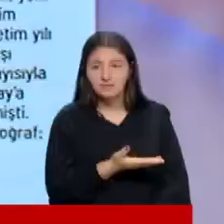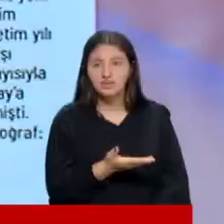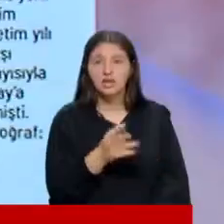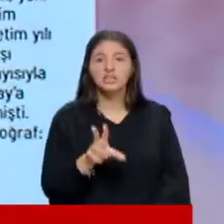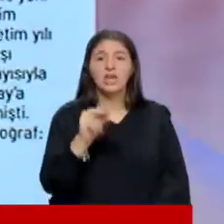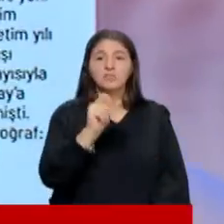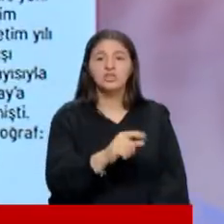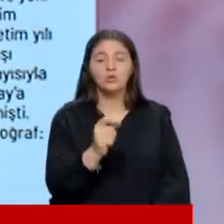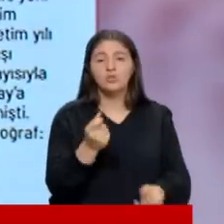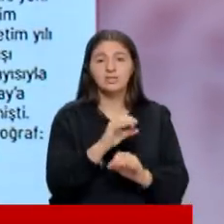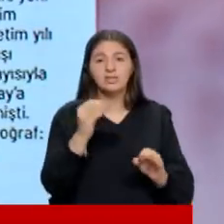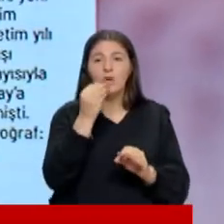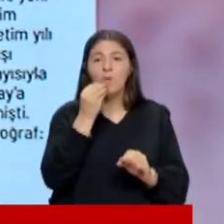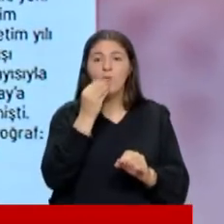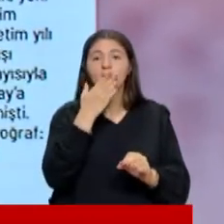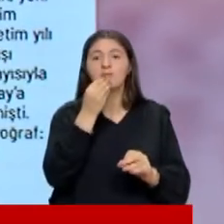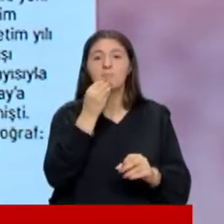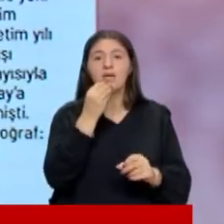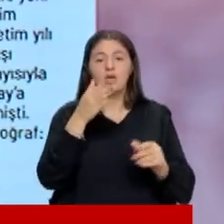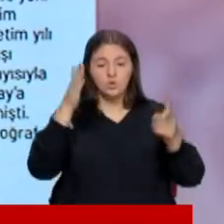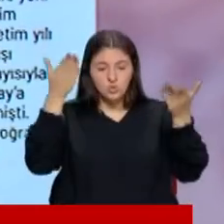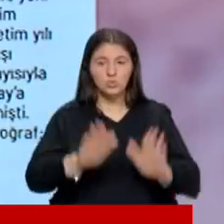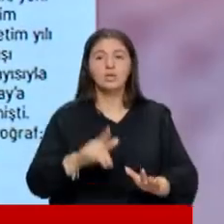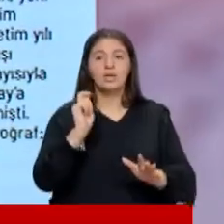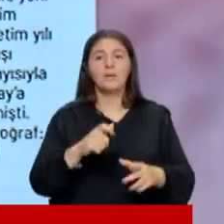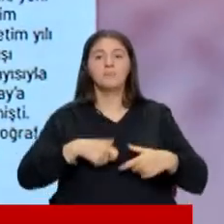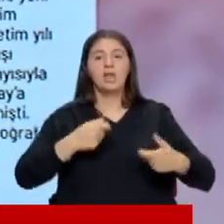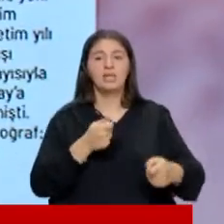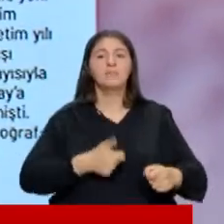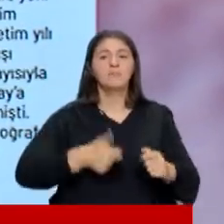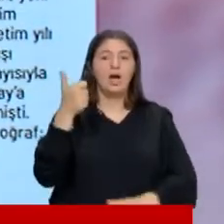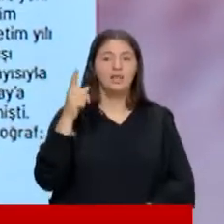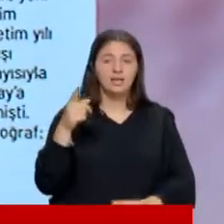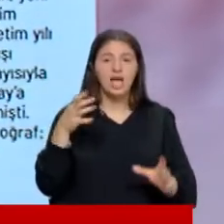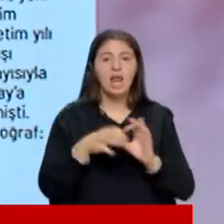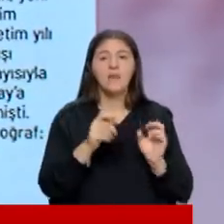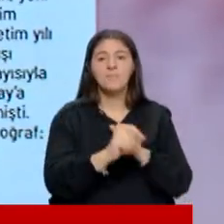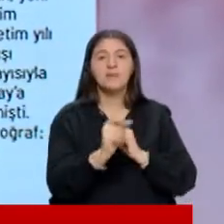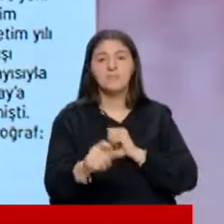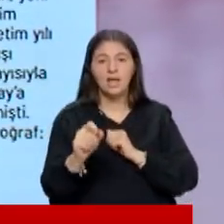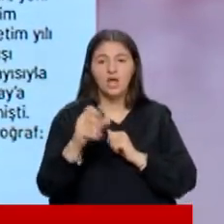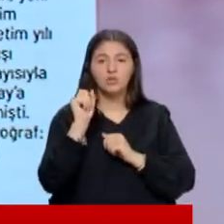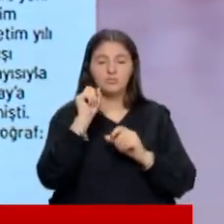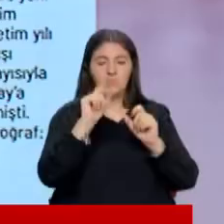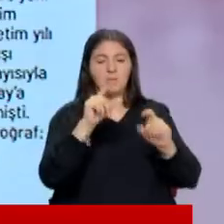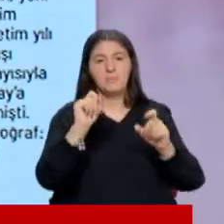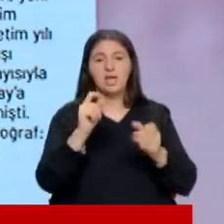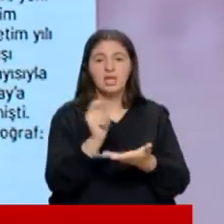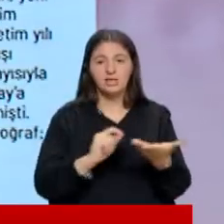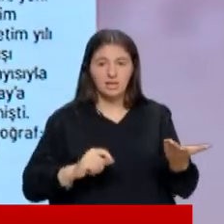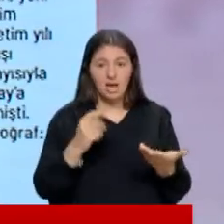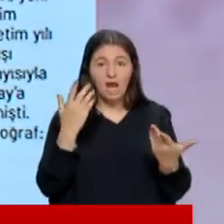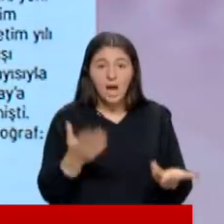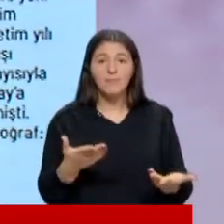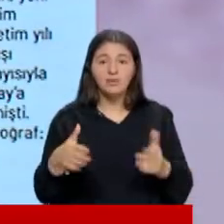70 ilde ücretsiz okul yemeği uygulamasını durduran Milli Eğitim Bakanlığının ilgili birimlere gönderdiği